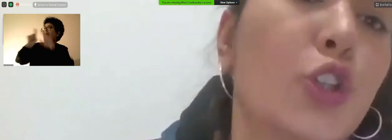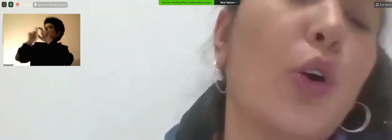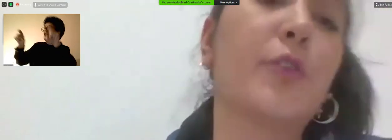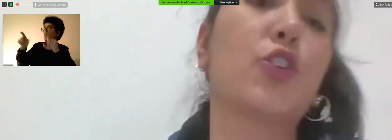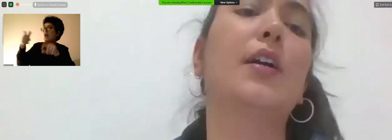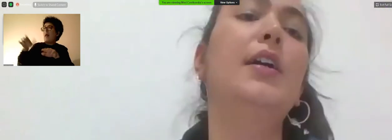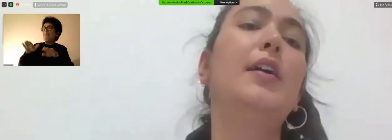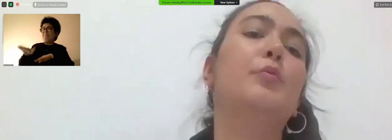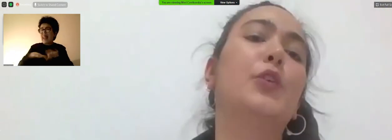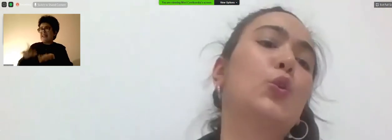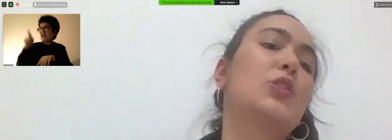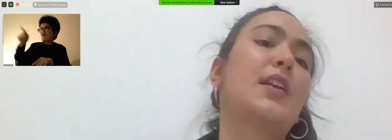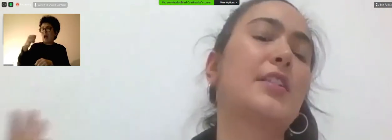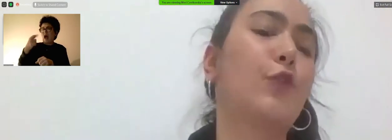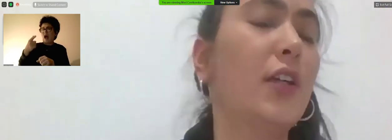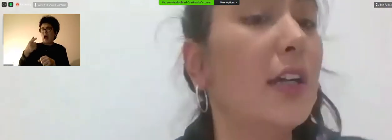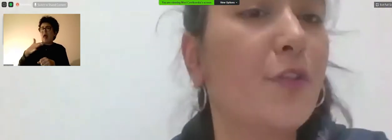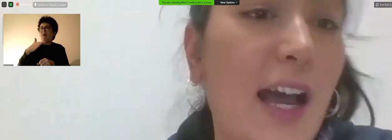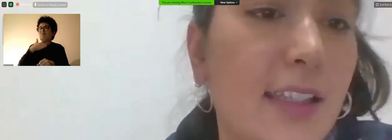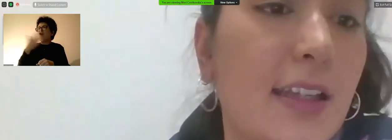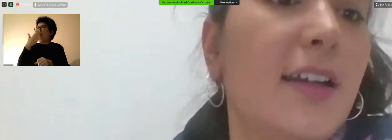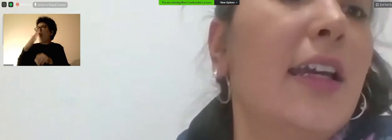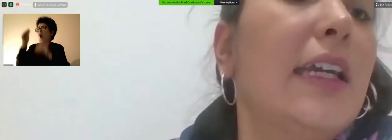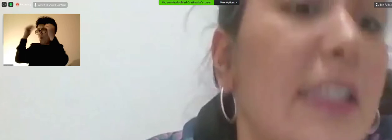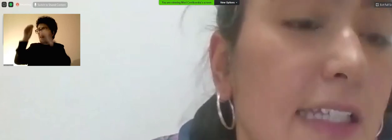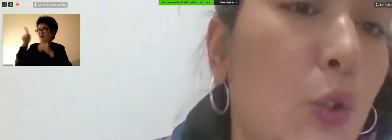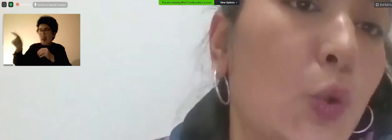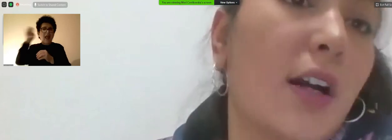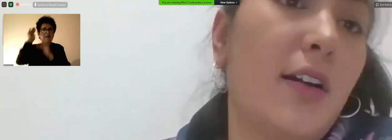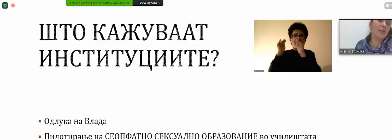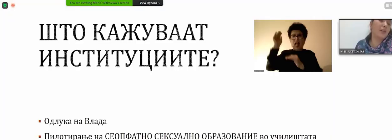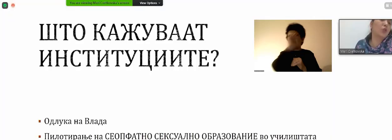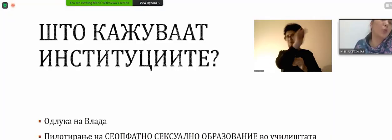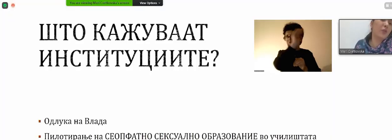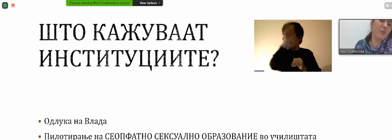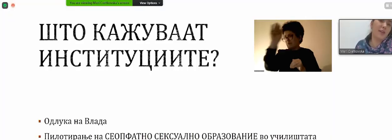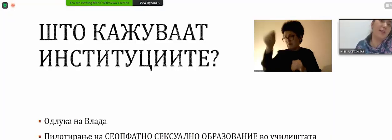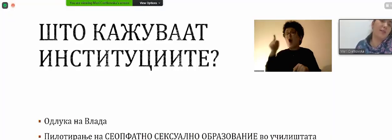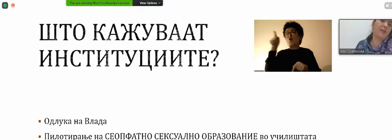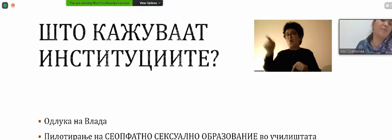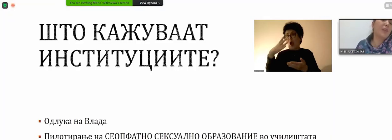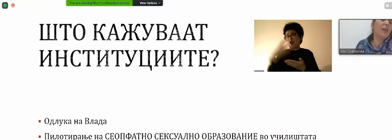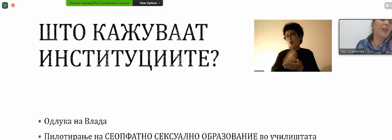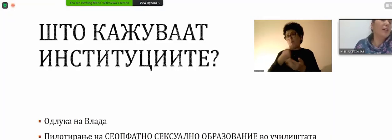бе шамон, тоа беше Бирото за Развој, Владата и није тука добивме